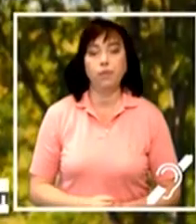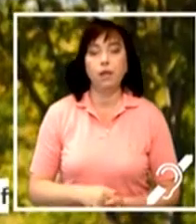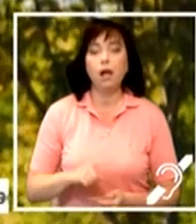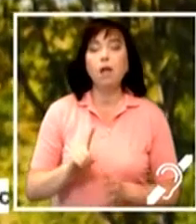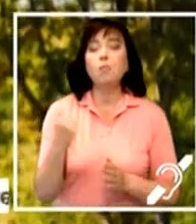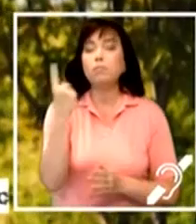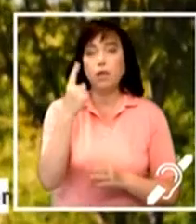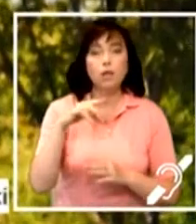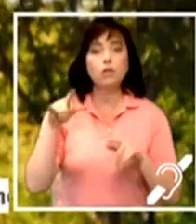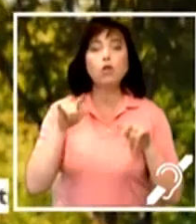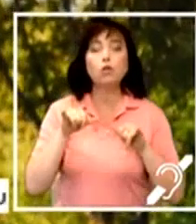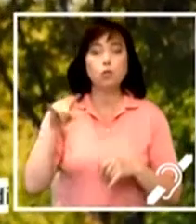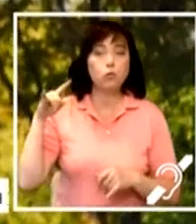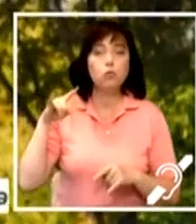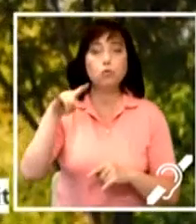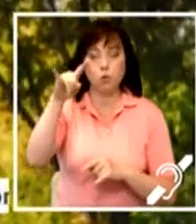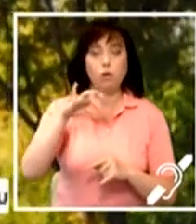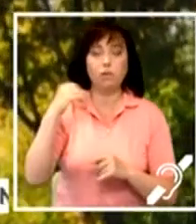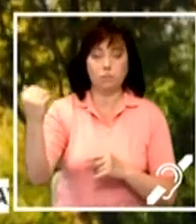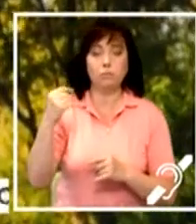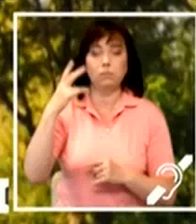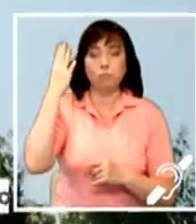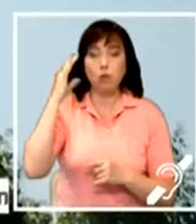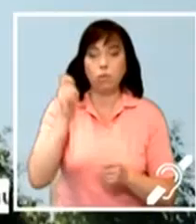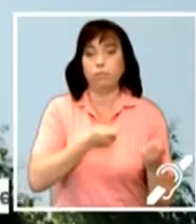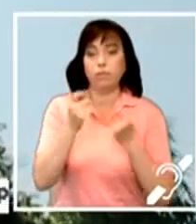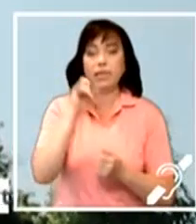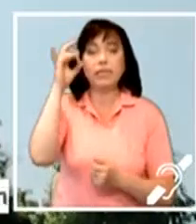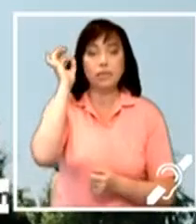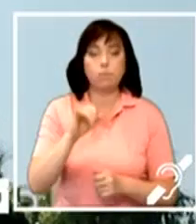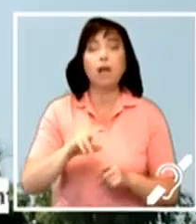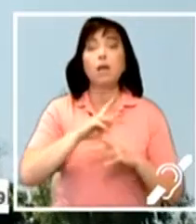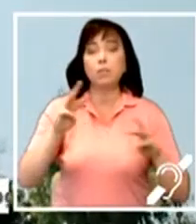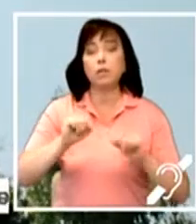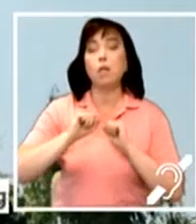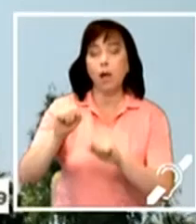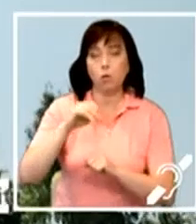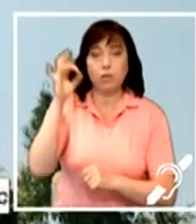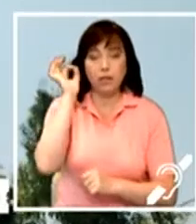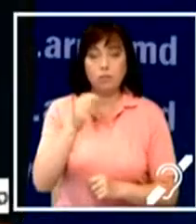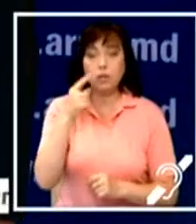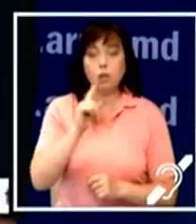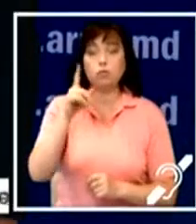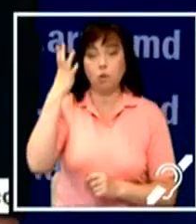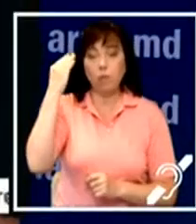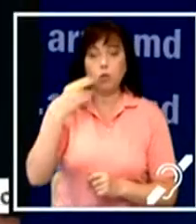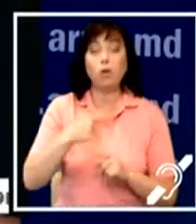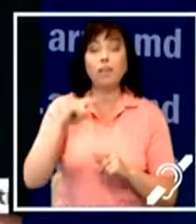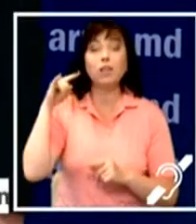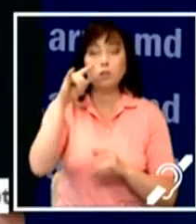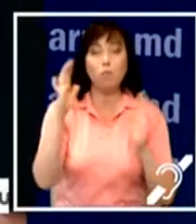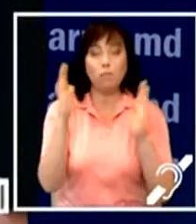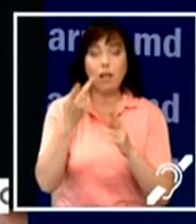Primele drone din dotarea armatei Republicii Moldova vor veni din Germania. Ministrul Apărării de la Berlin a anunțat la Chișinău că dronele sunt